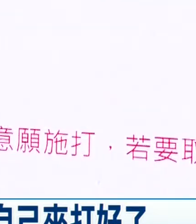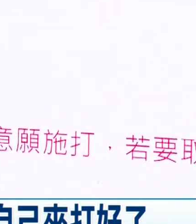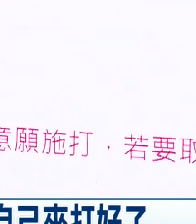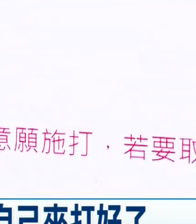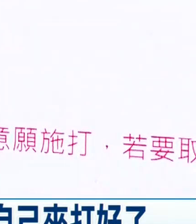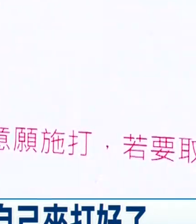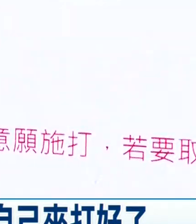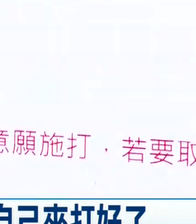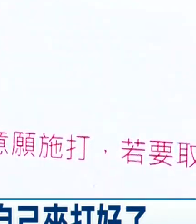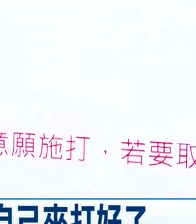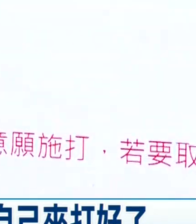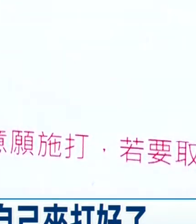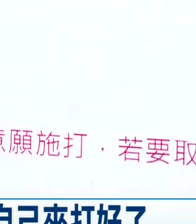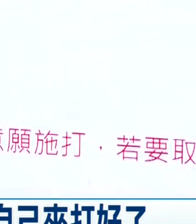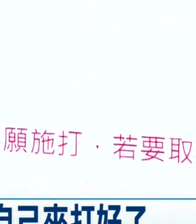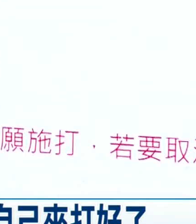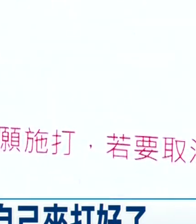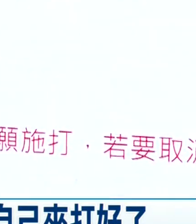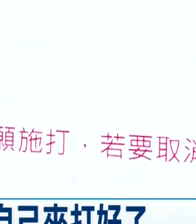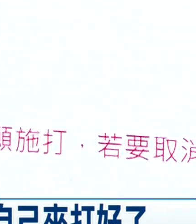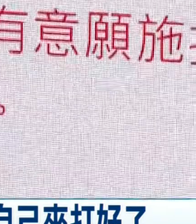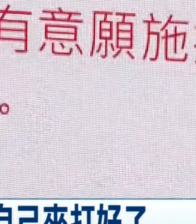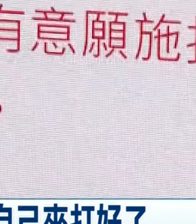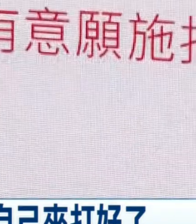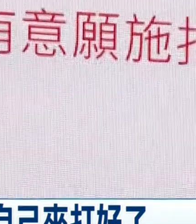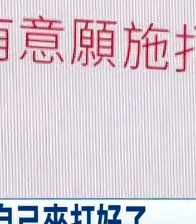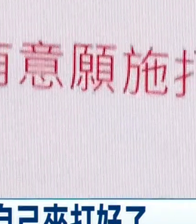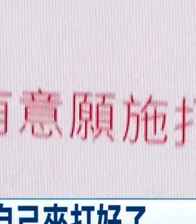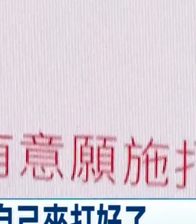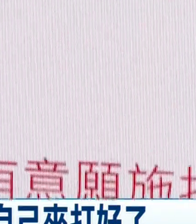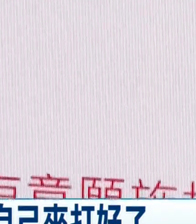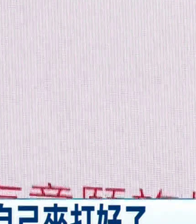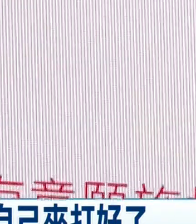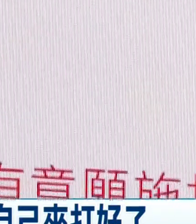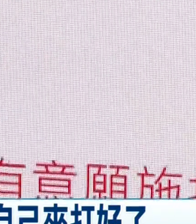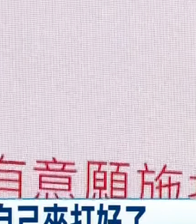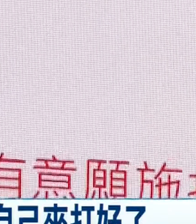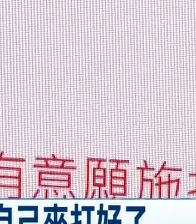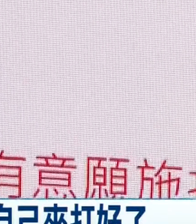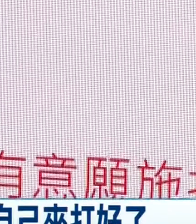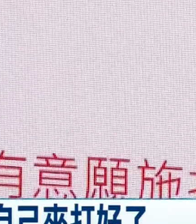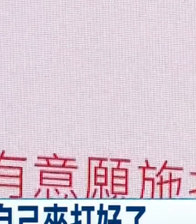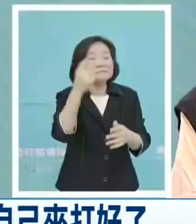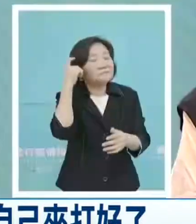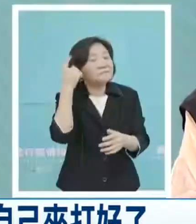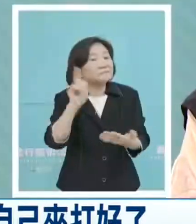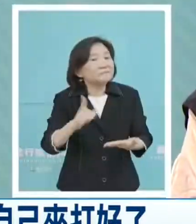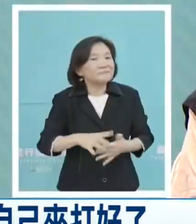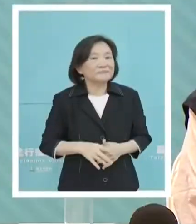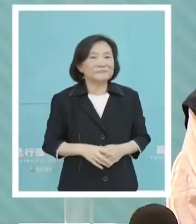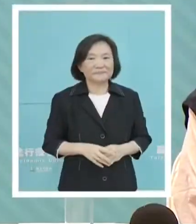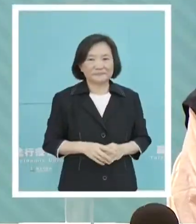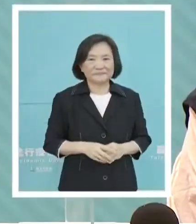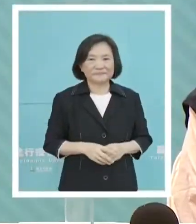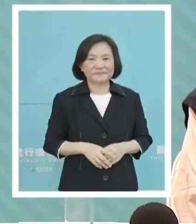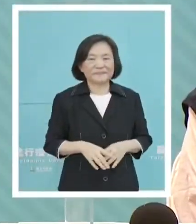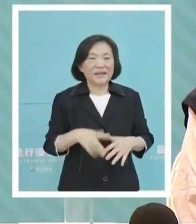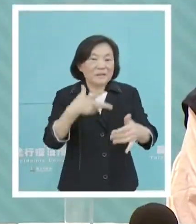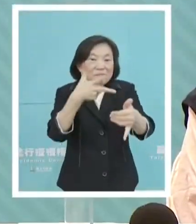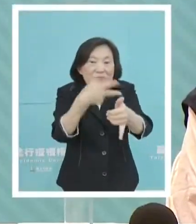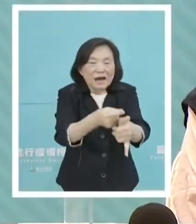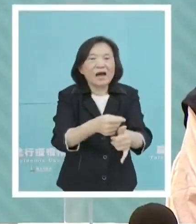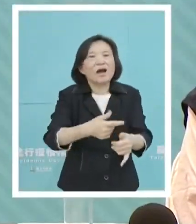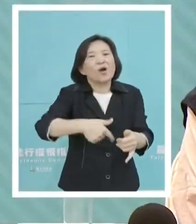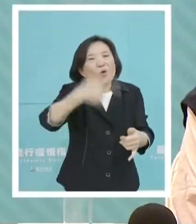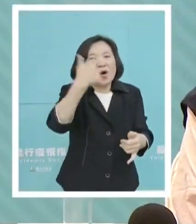苗窘缺。陈时中一句是地方打太快，让柯文哲差点喷出火来。 啊、打太慢要怪